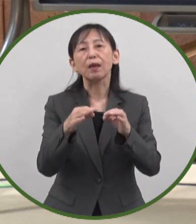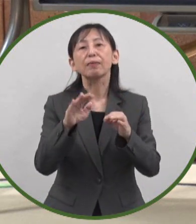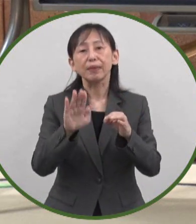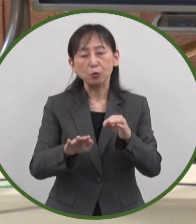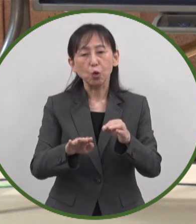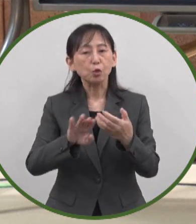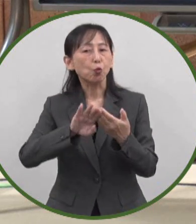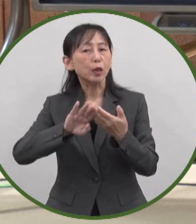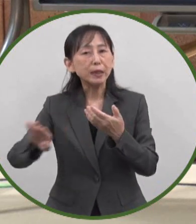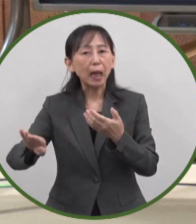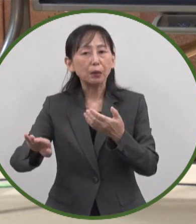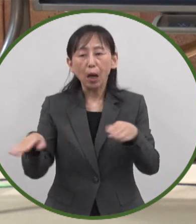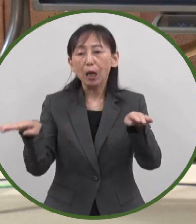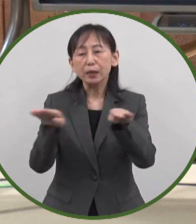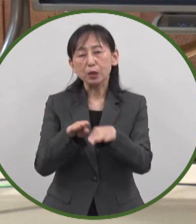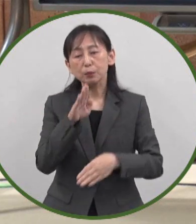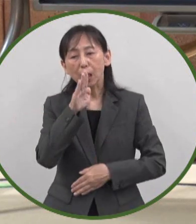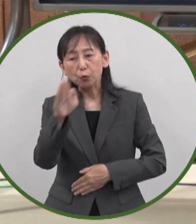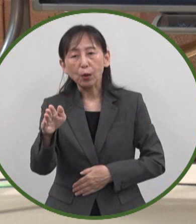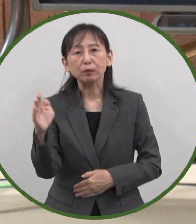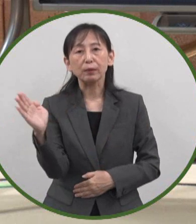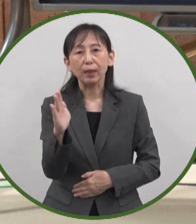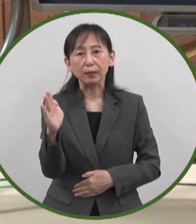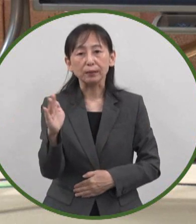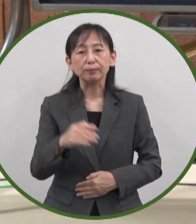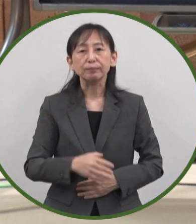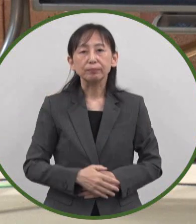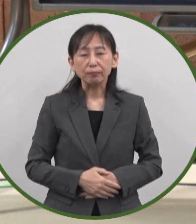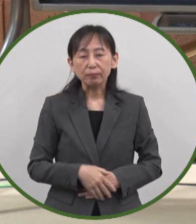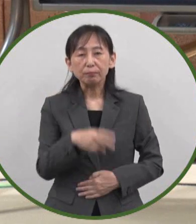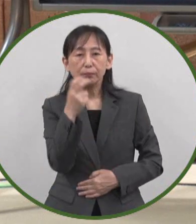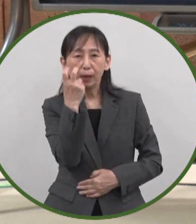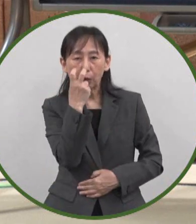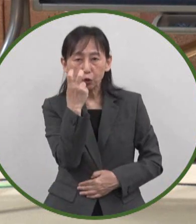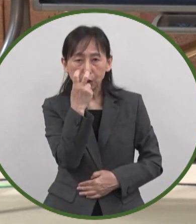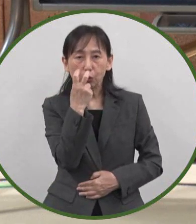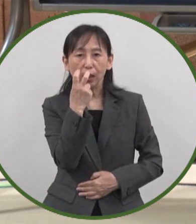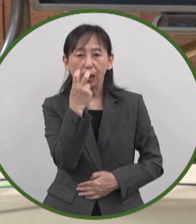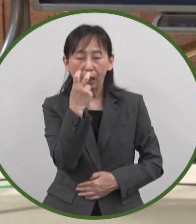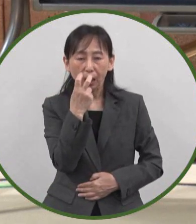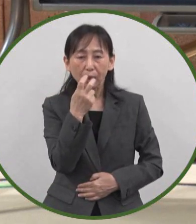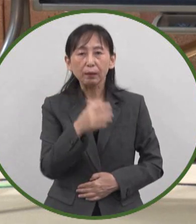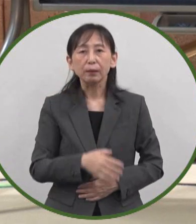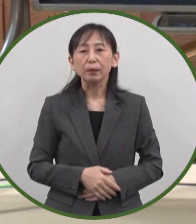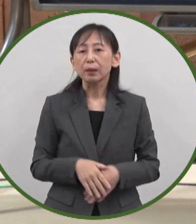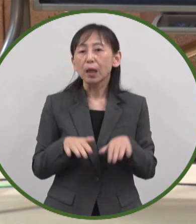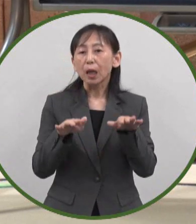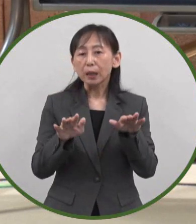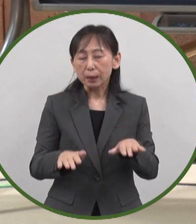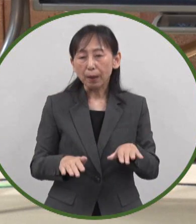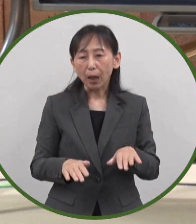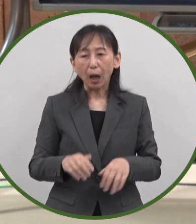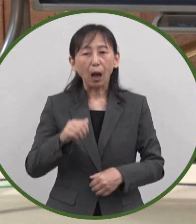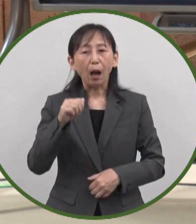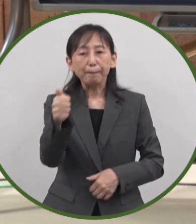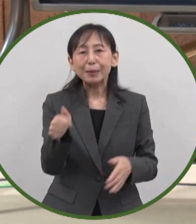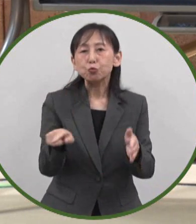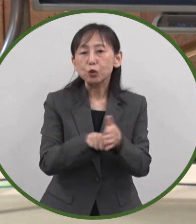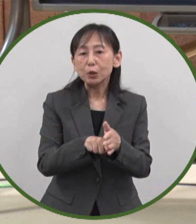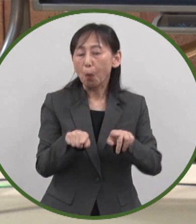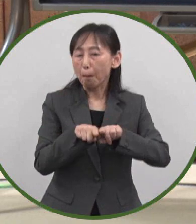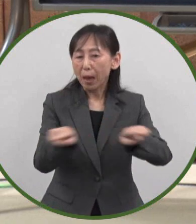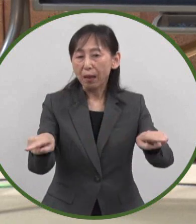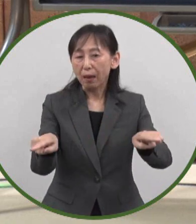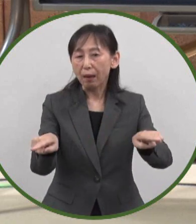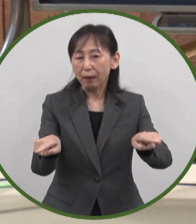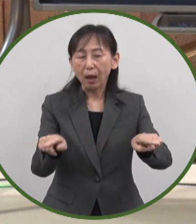休業要請はしてませんので。 確認として現時点でその罰則付きの命令をする可能性がある